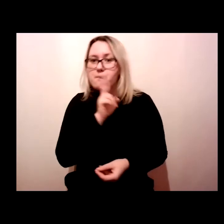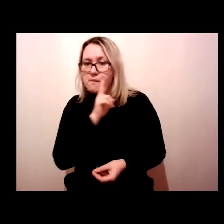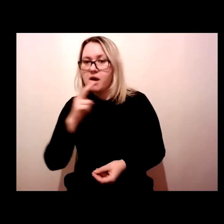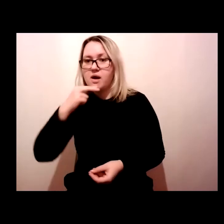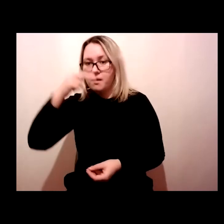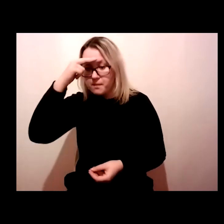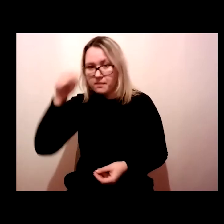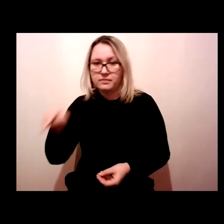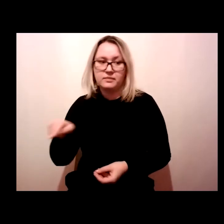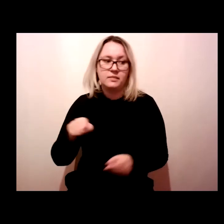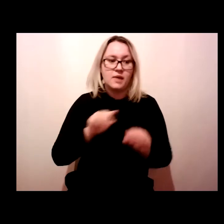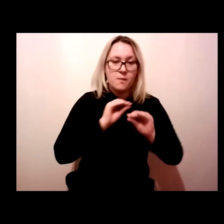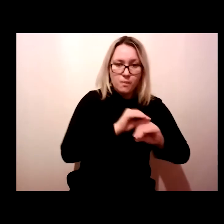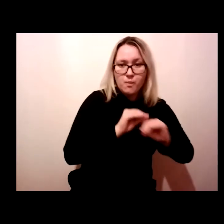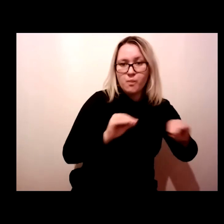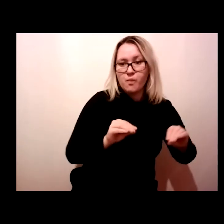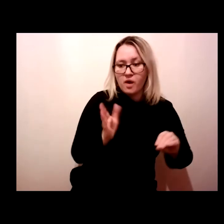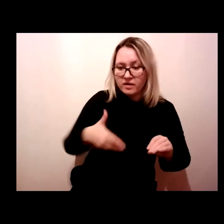mokytojai labiau būtų